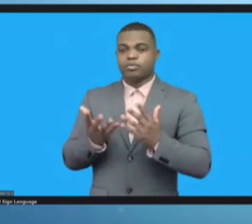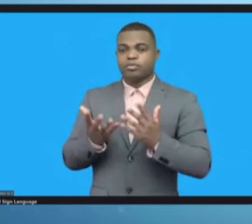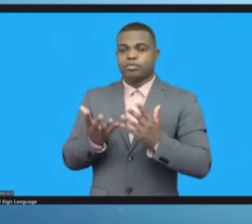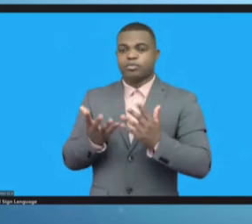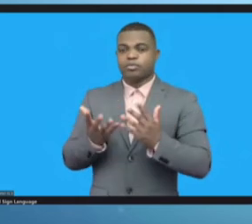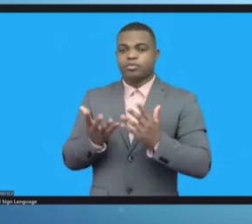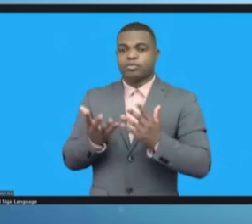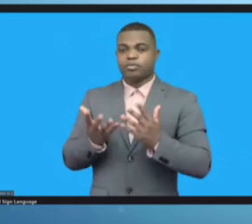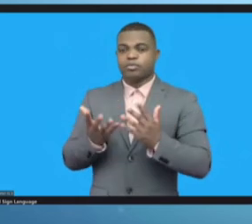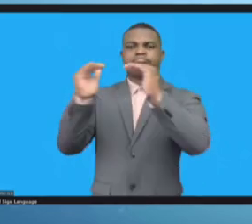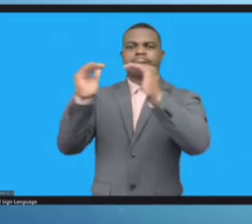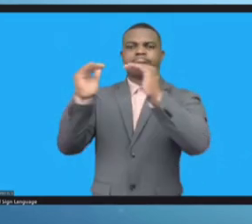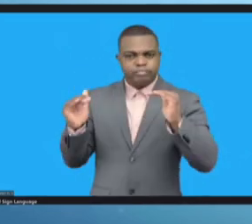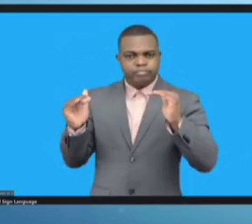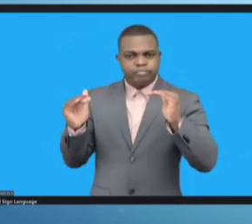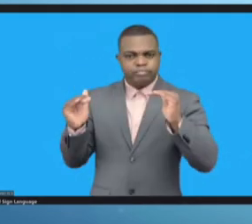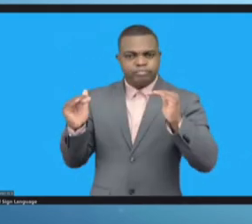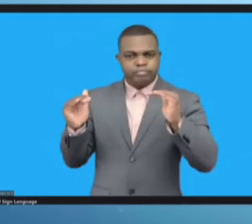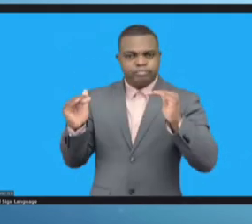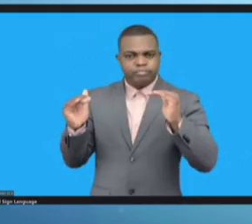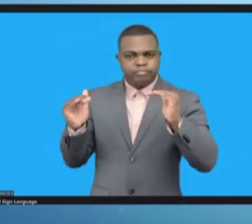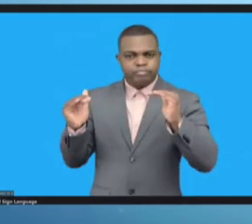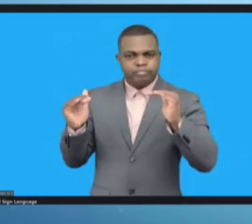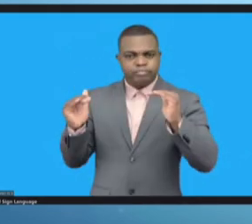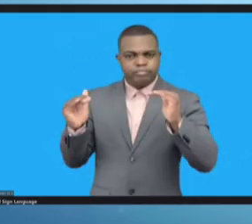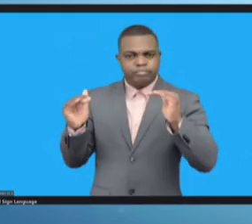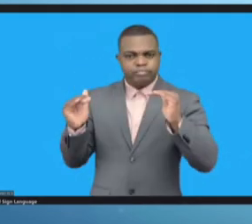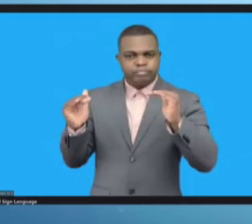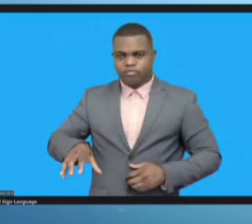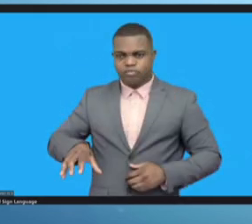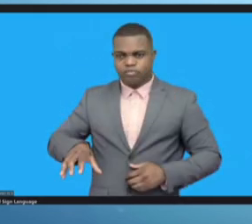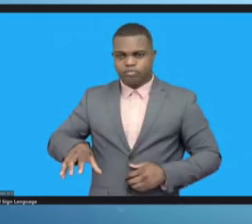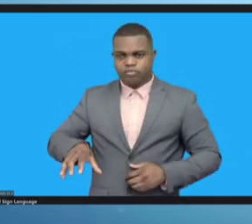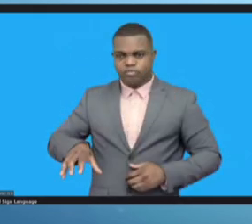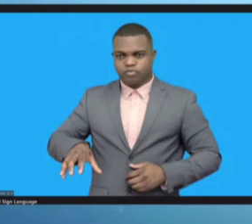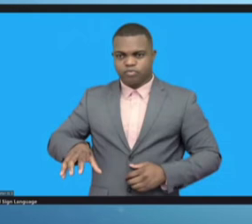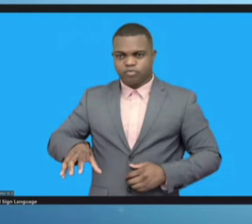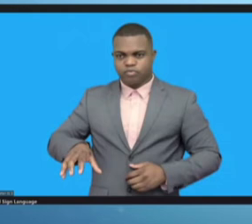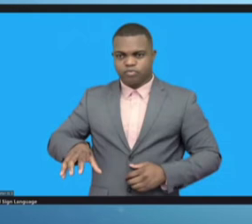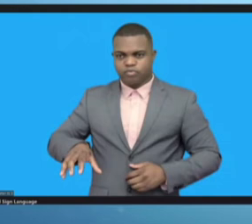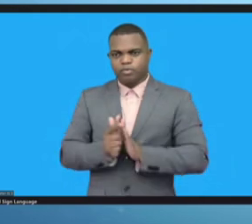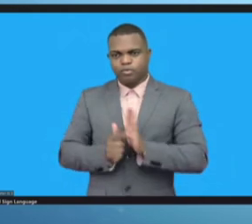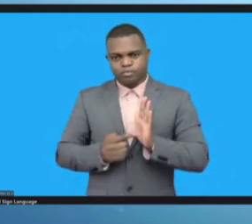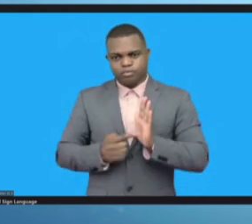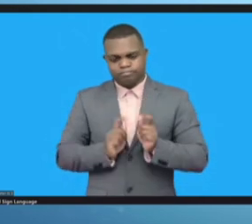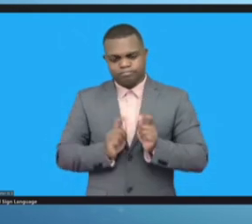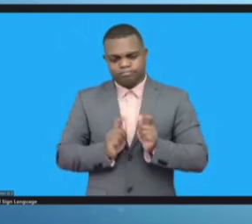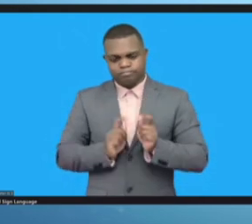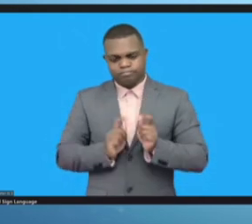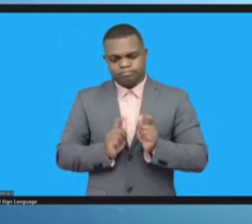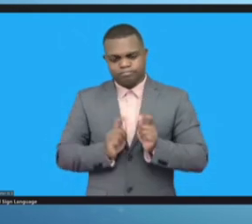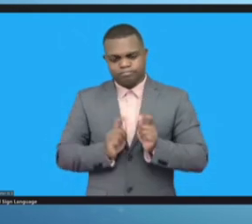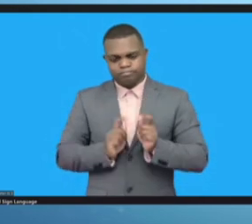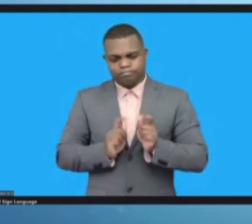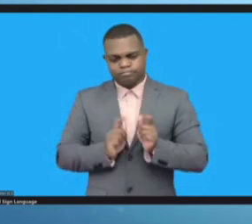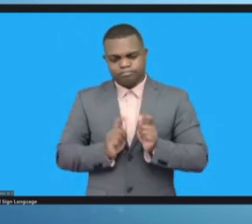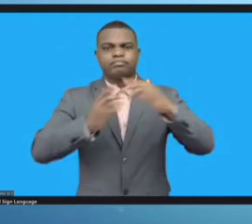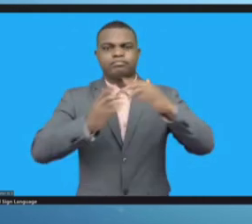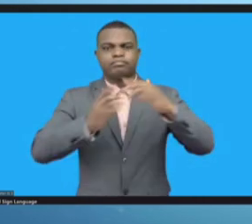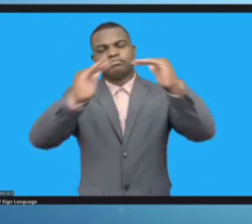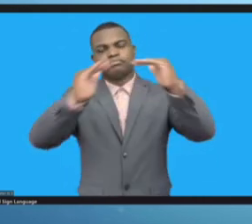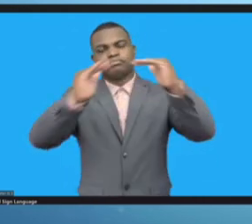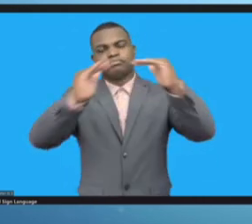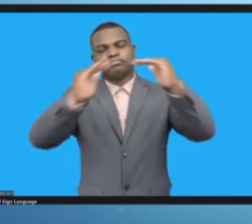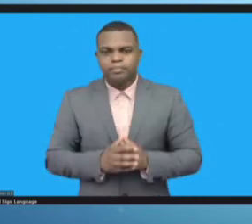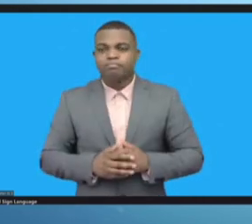réfléchir à des réglementations. Chers collègues, j'anticipe avec plaisir d'échanger avec vous les jours qui viennent